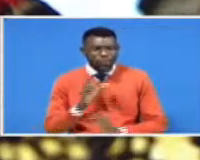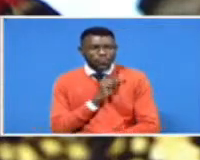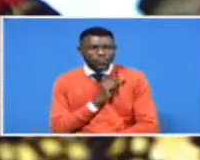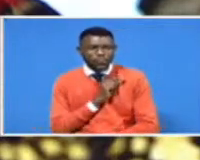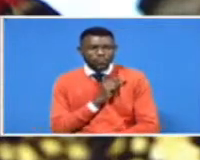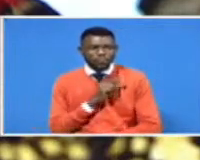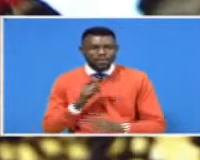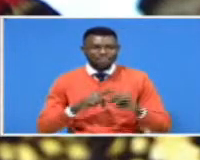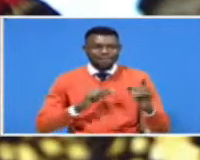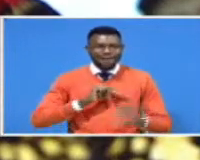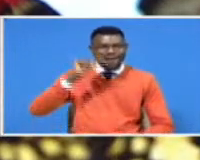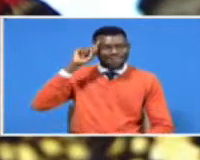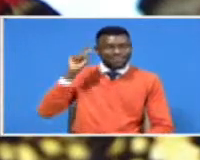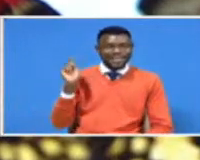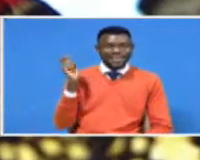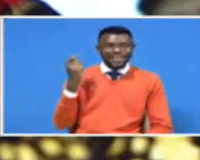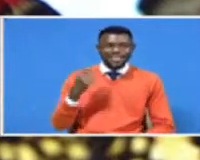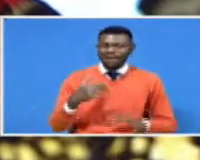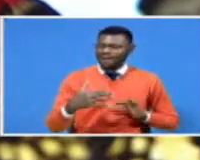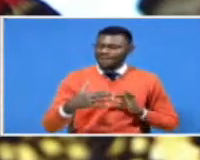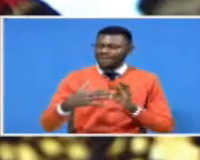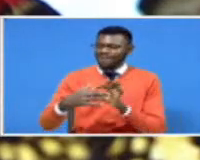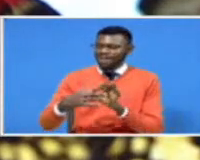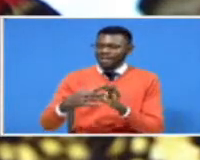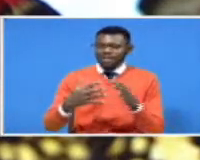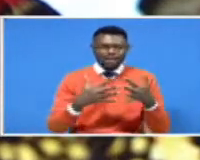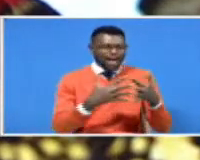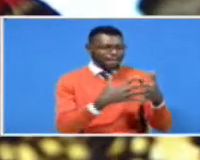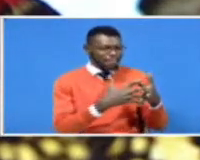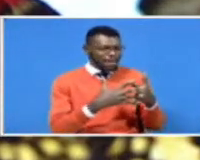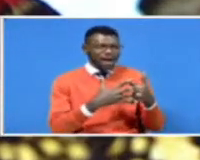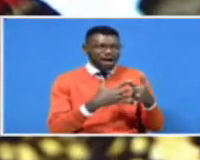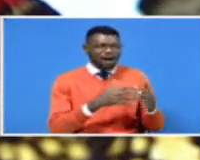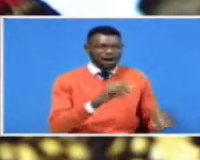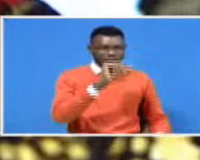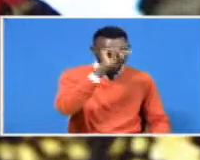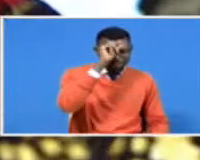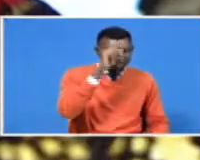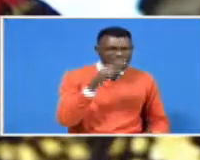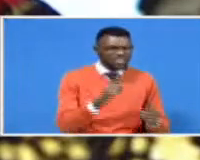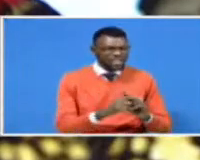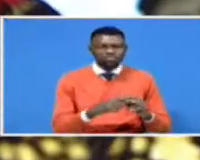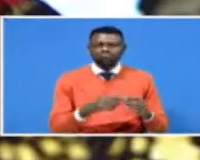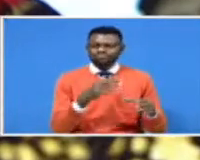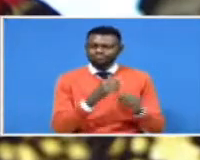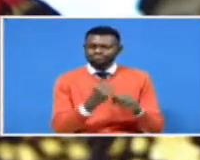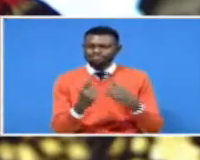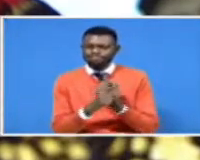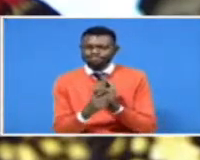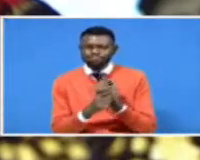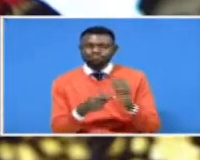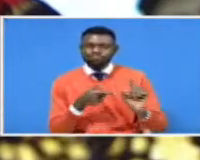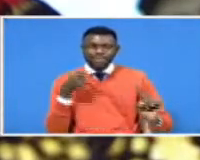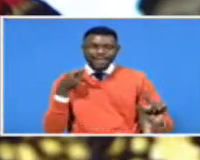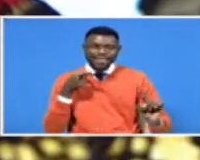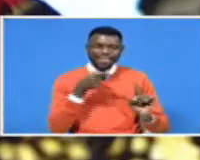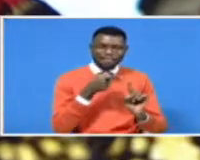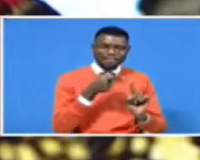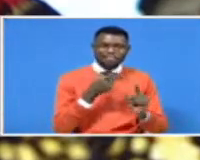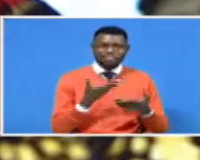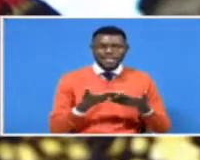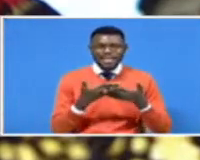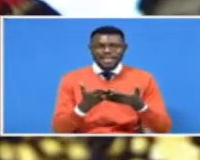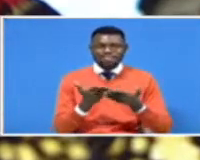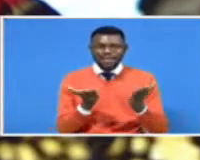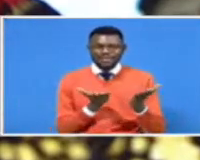Baada ya serikali ya Kenya kushirikiana na ile ya Marekani na wadau wengine katika azma ya kurahisisha upataji wa huduma